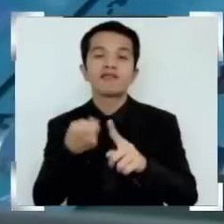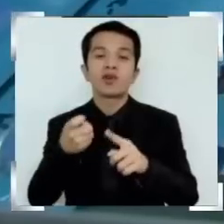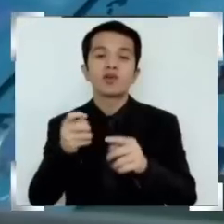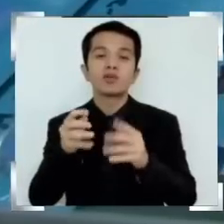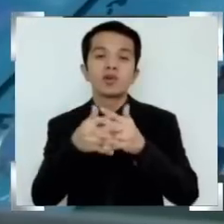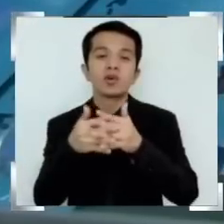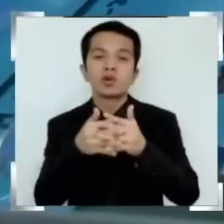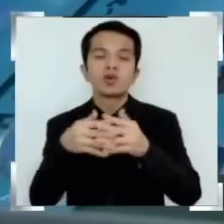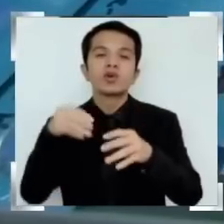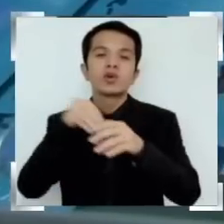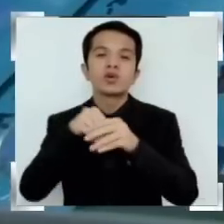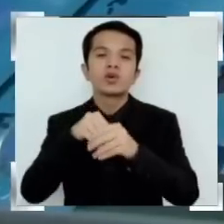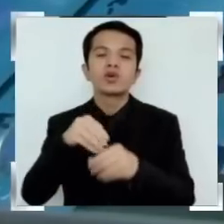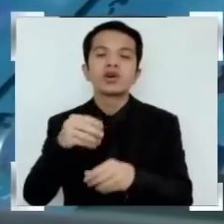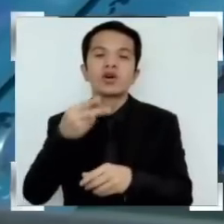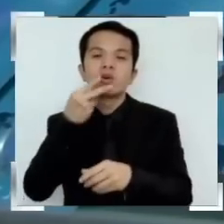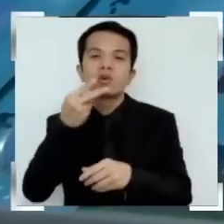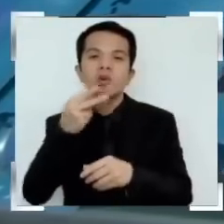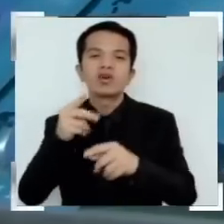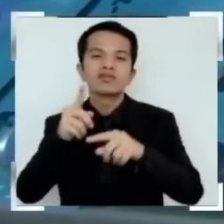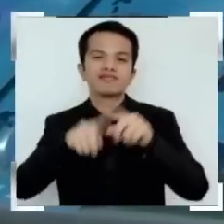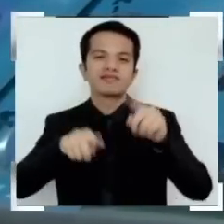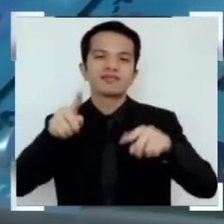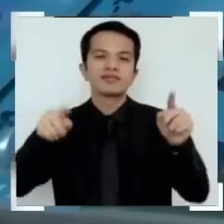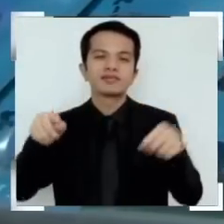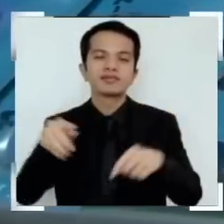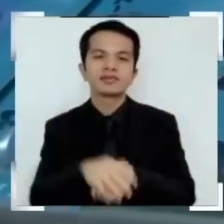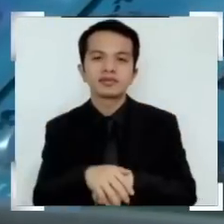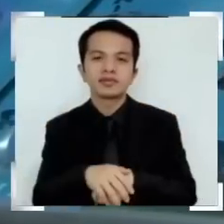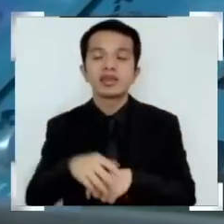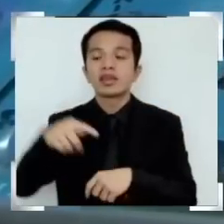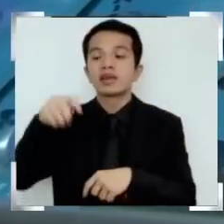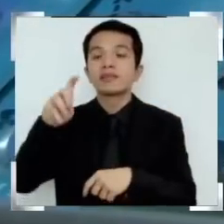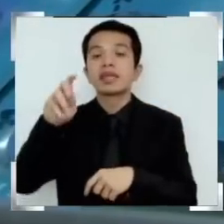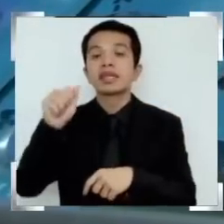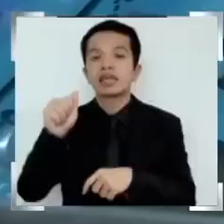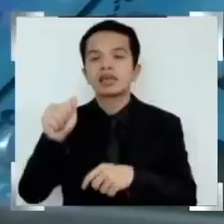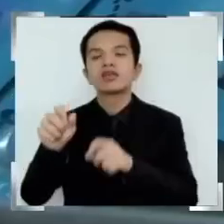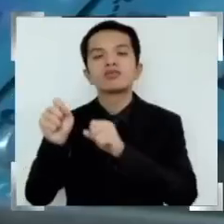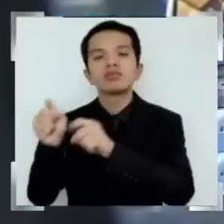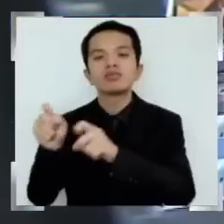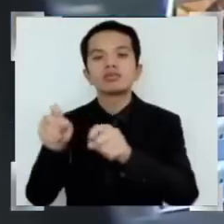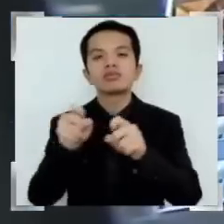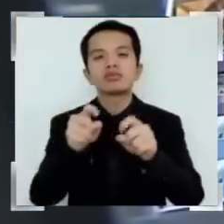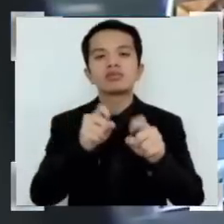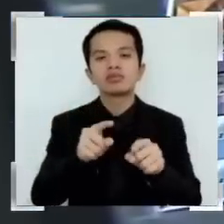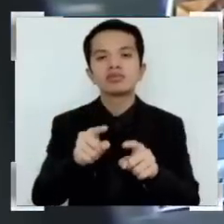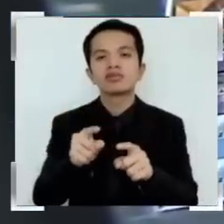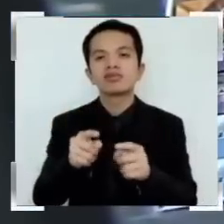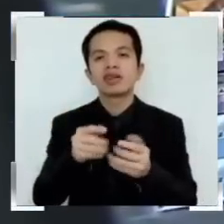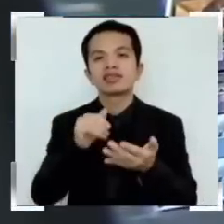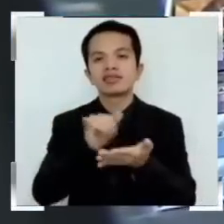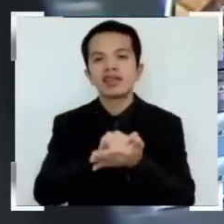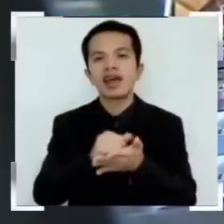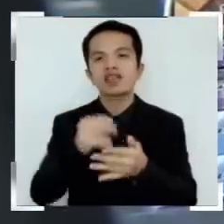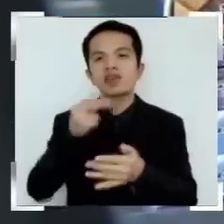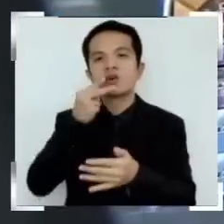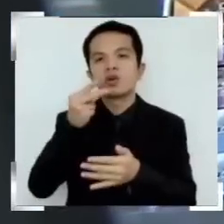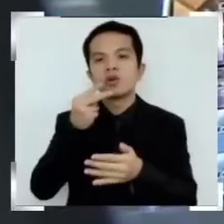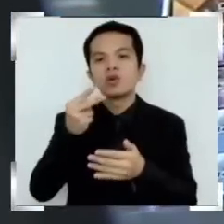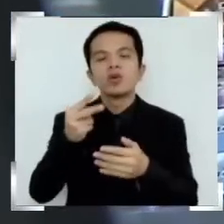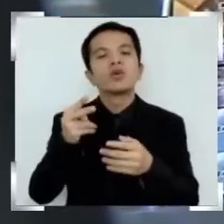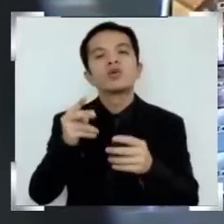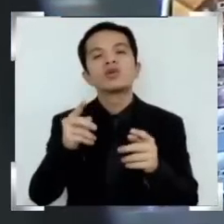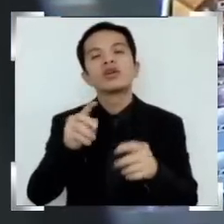na may iba't ibang variants pa. Sabi ng PDEA na ibebenta raw sa merkado ang mga ganitong klase ng vape ng 5,000